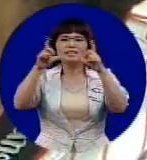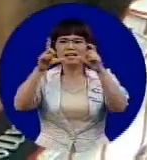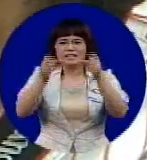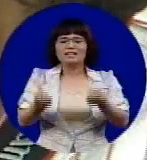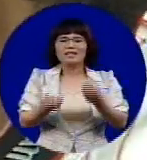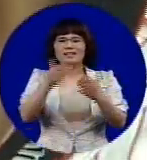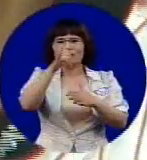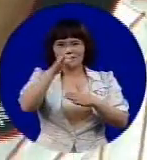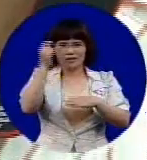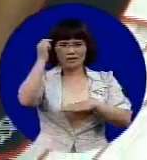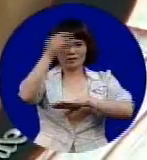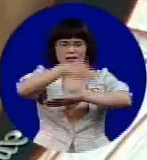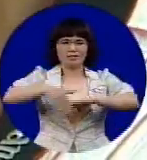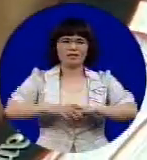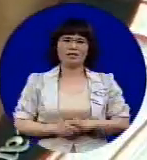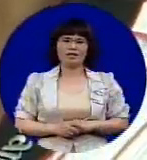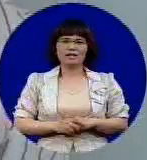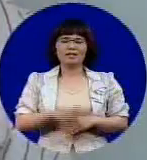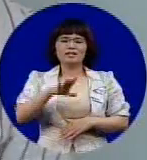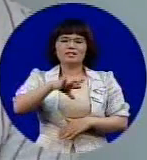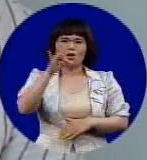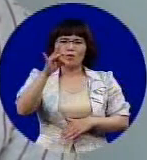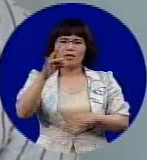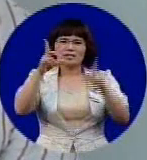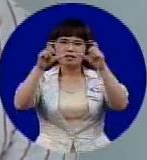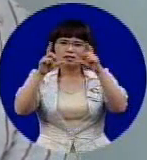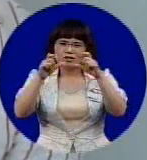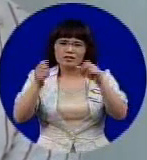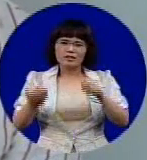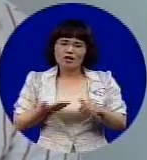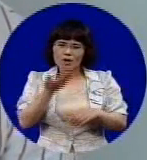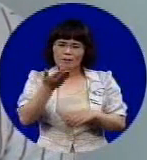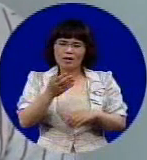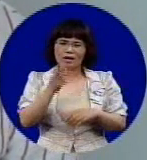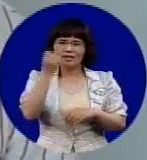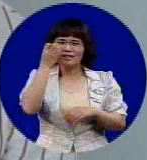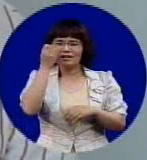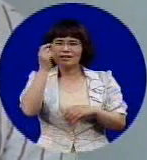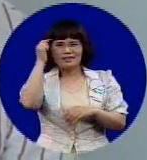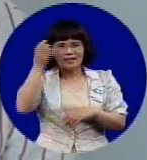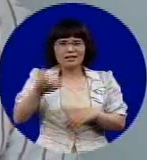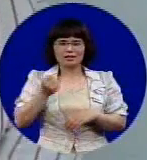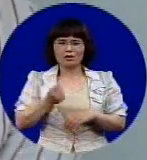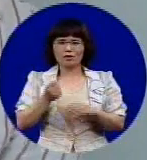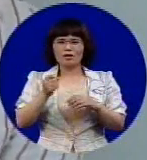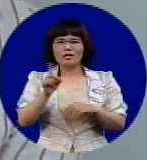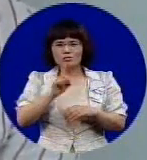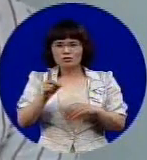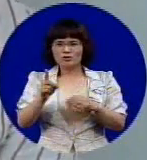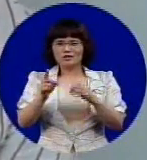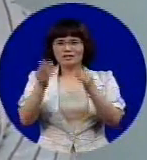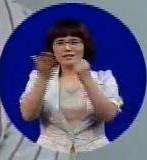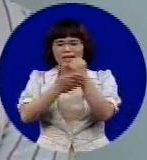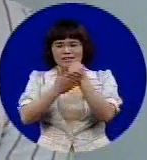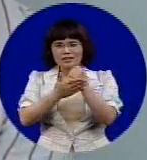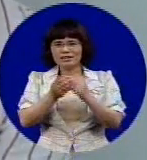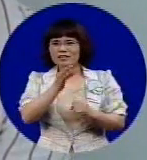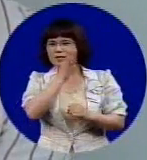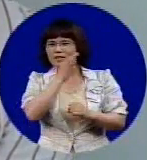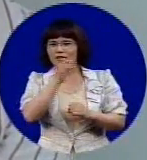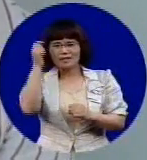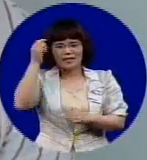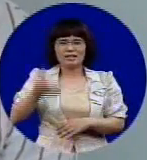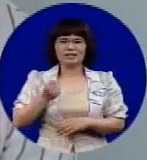사진 콘테스트도 개최할 예정입니다. 처음에 사진 찍어드린다면 좀 의아해하세요. 사진까지 이렇게 하면서 쑥스러워하시고